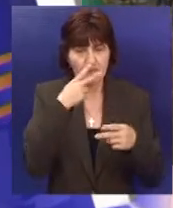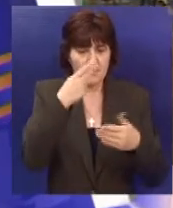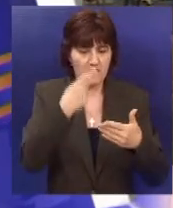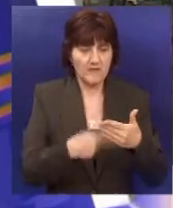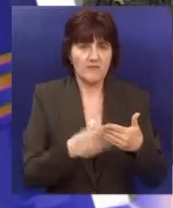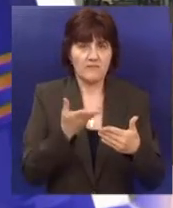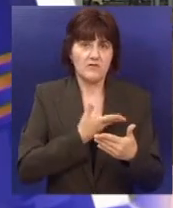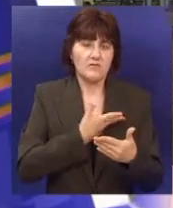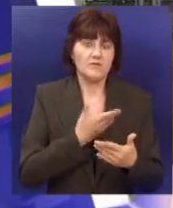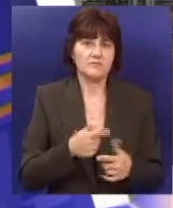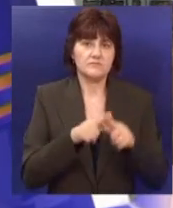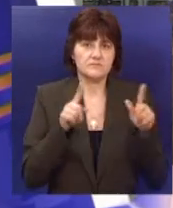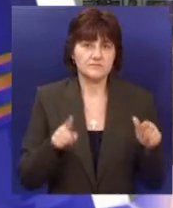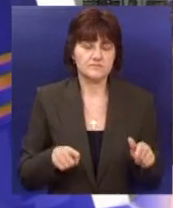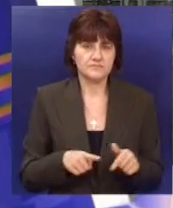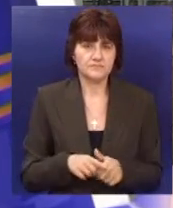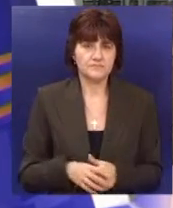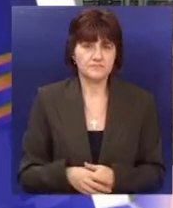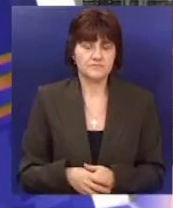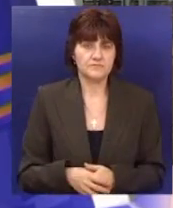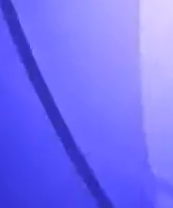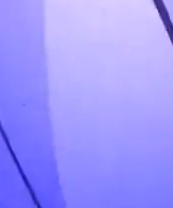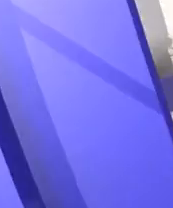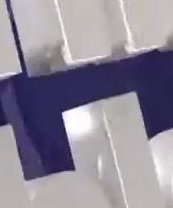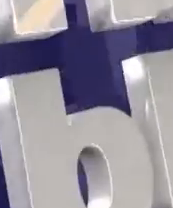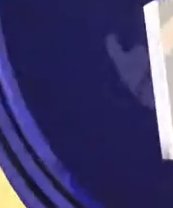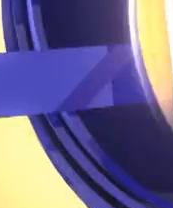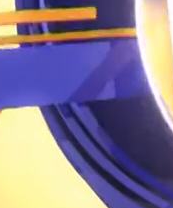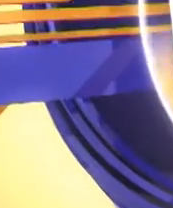energetske efikasnosti objekata javne namene.